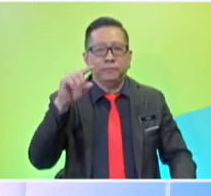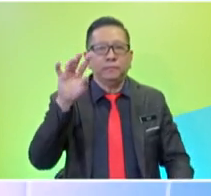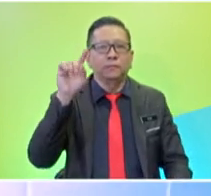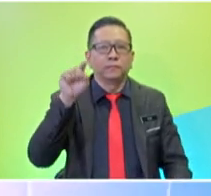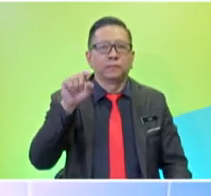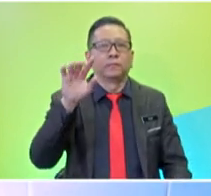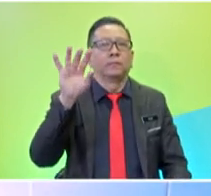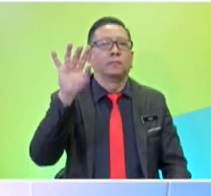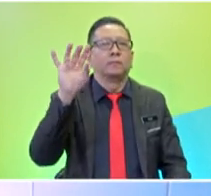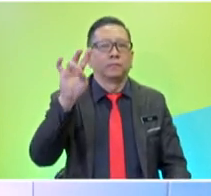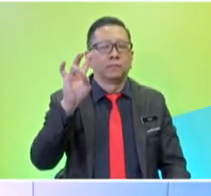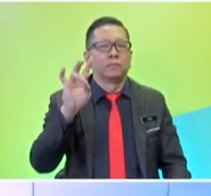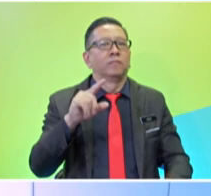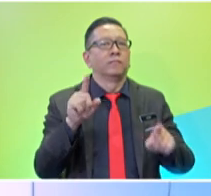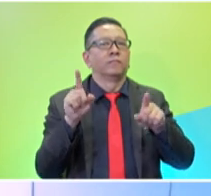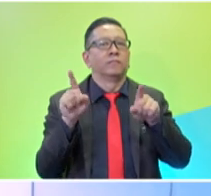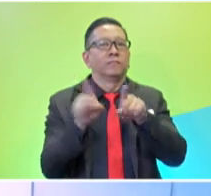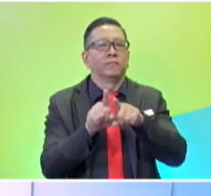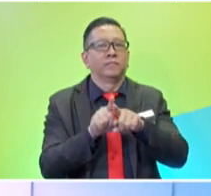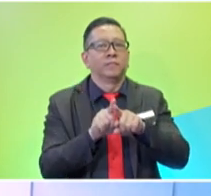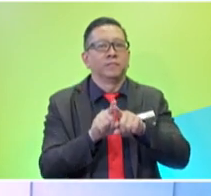Oke tepat sekali